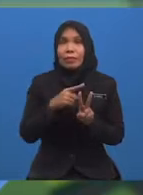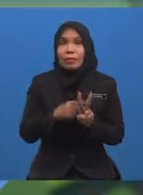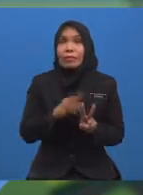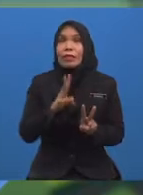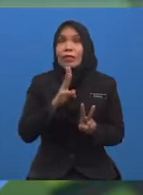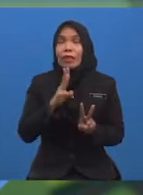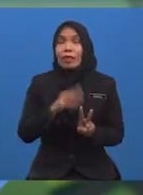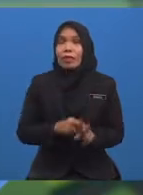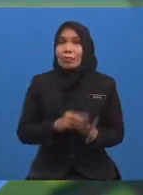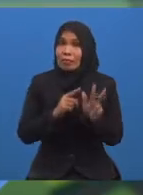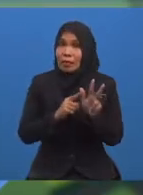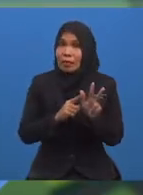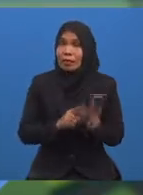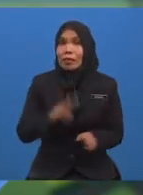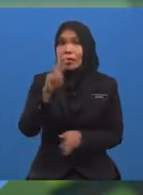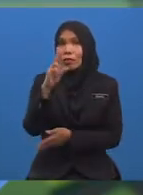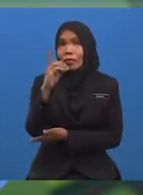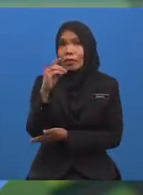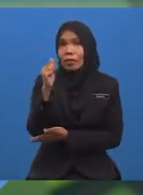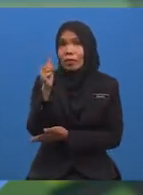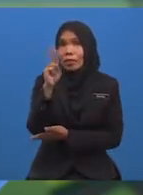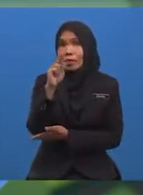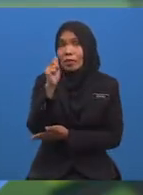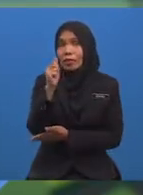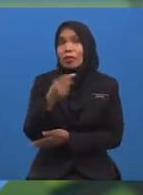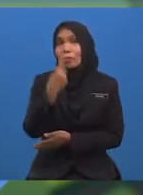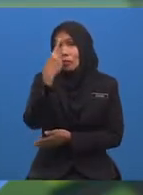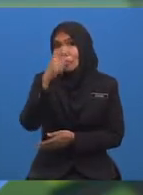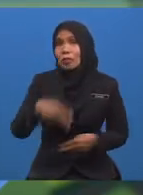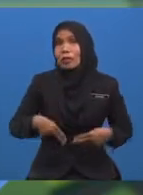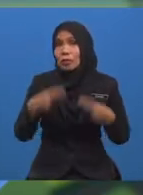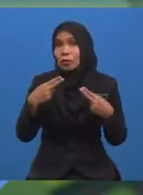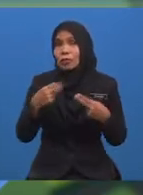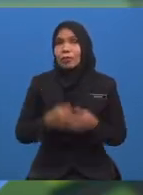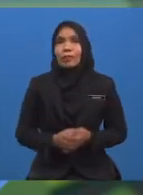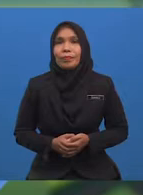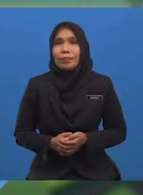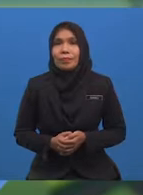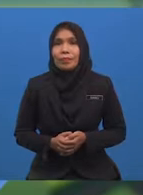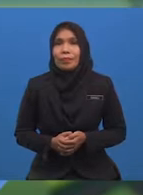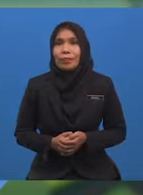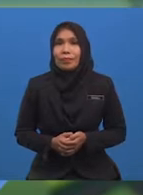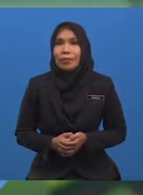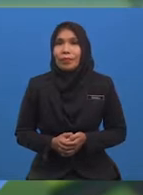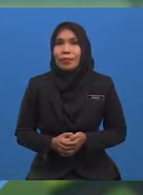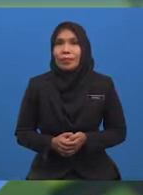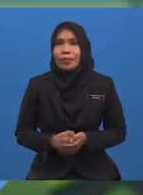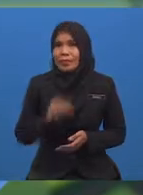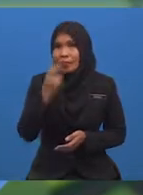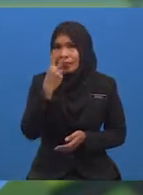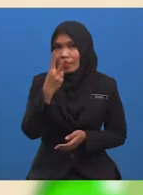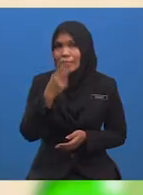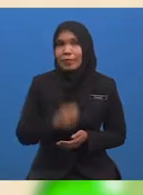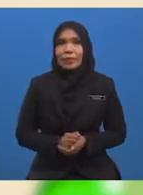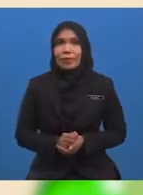udara untuk hidup atau untuk pembesaran. Seterusnya kita lihat uji kaji